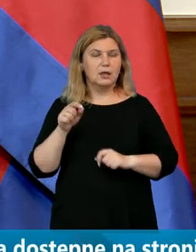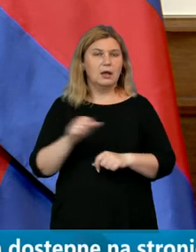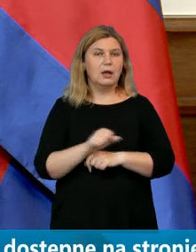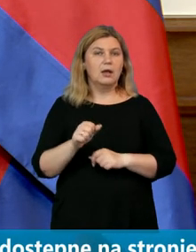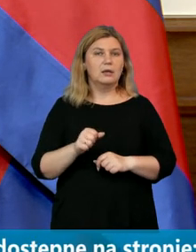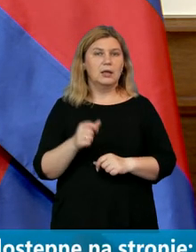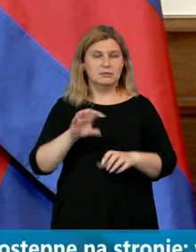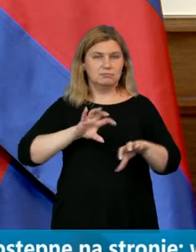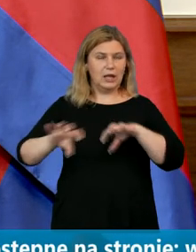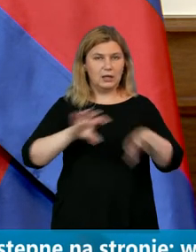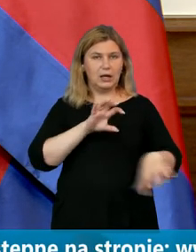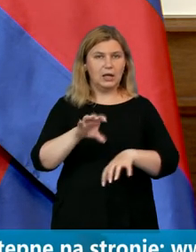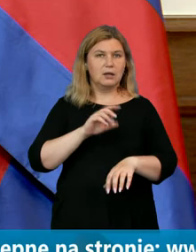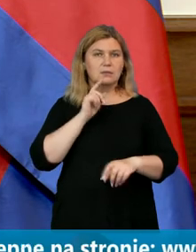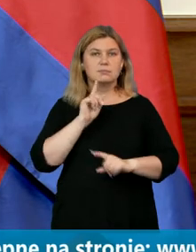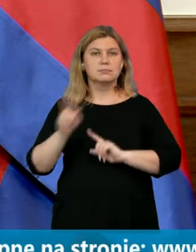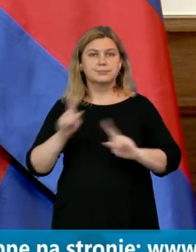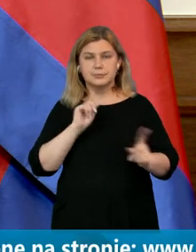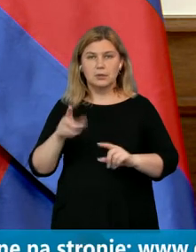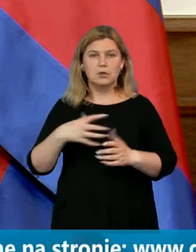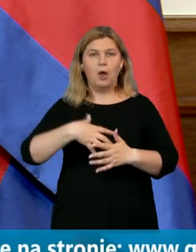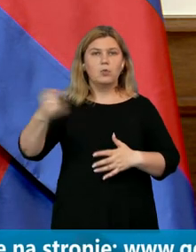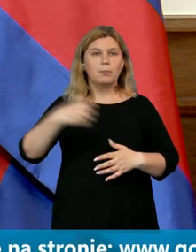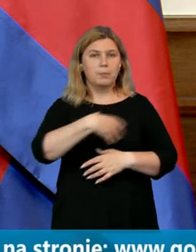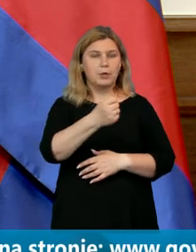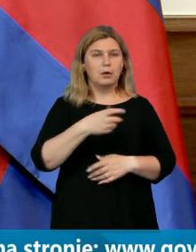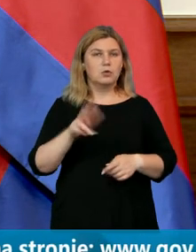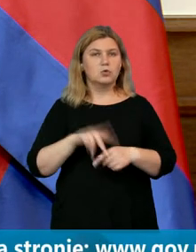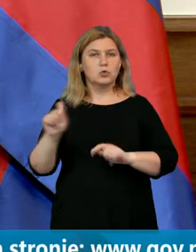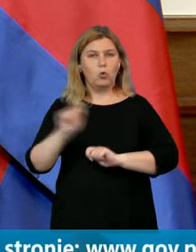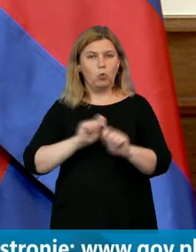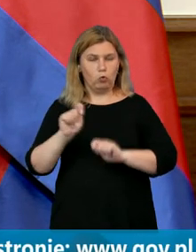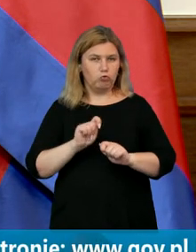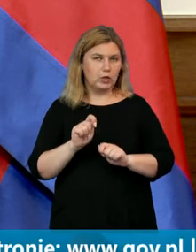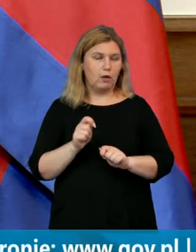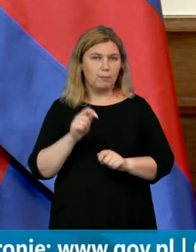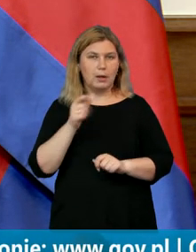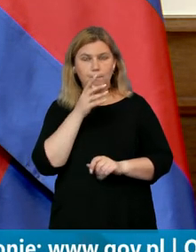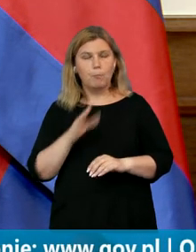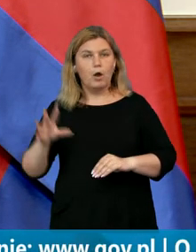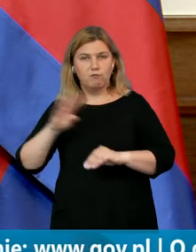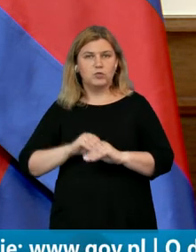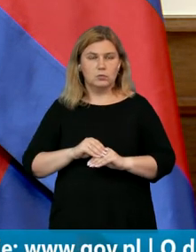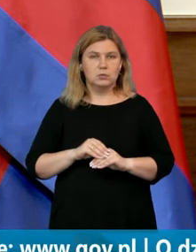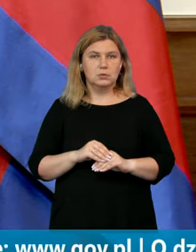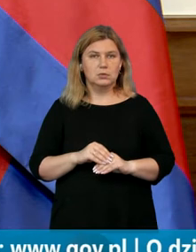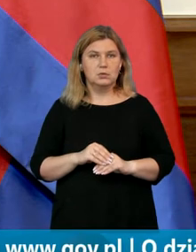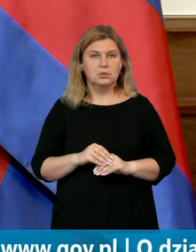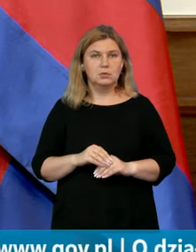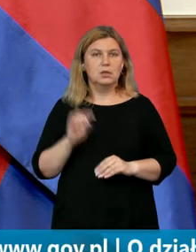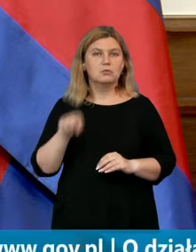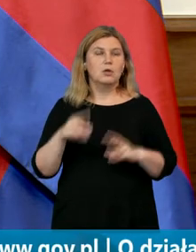właściwej segregacji i zadysponowaniu do odbiorców, którzy użyją tych produktów powtórnie. Więc to jest